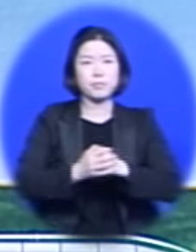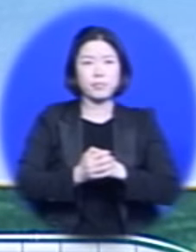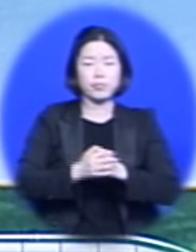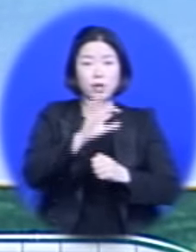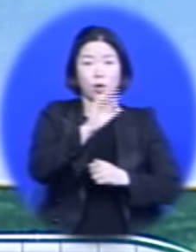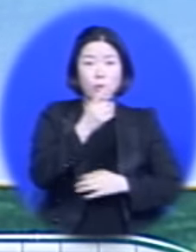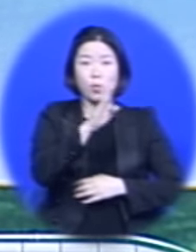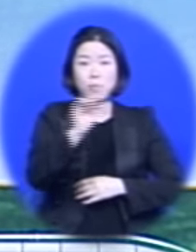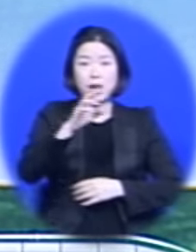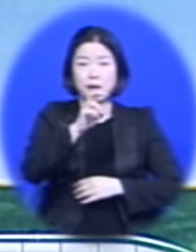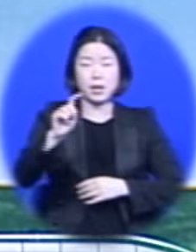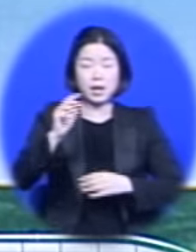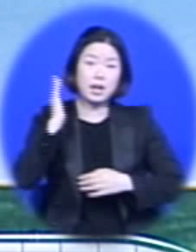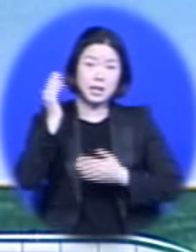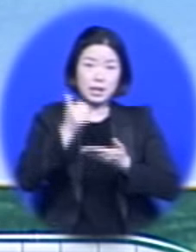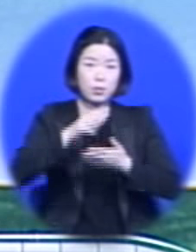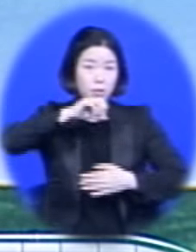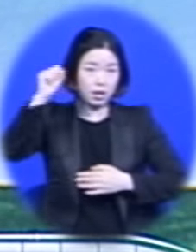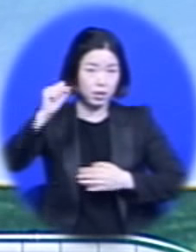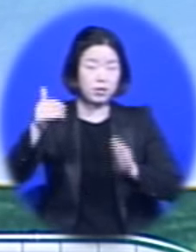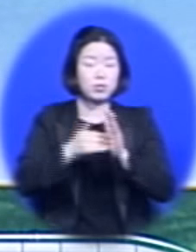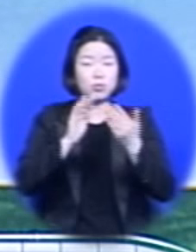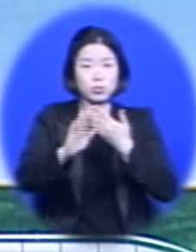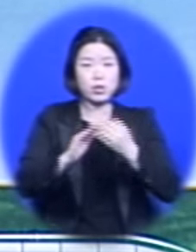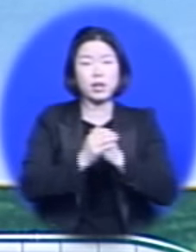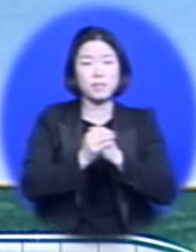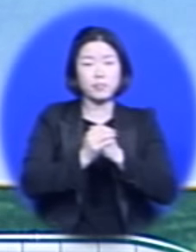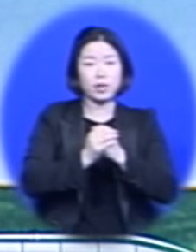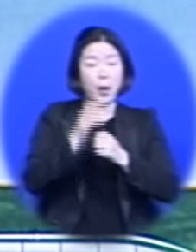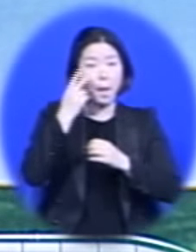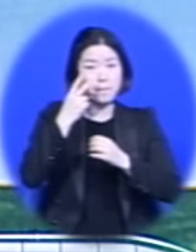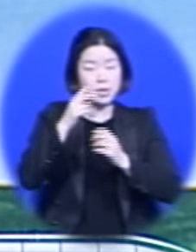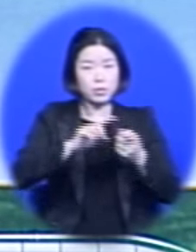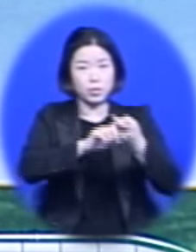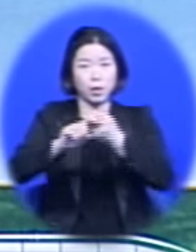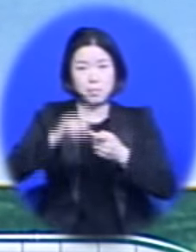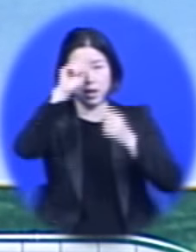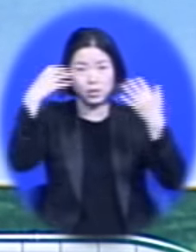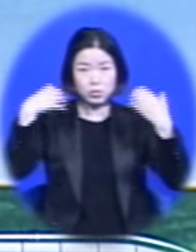오바마 대통령이 당선되고 미 연방정부에서